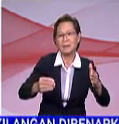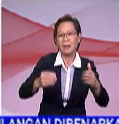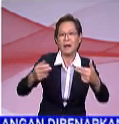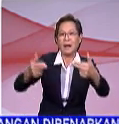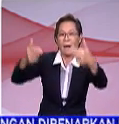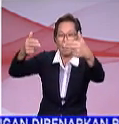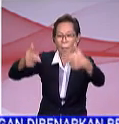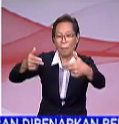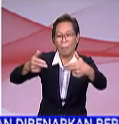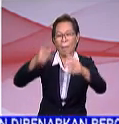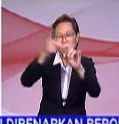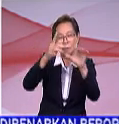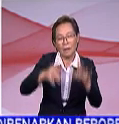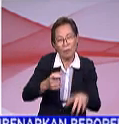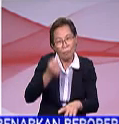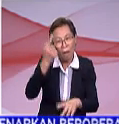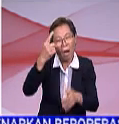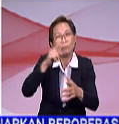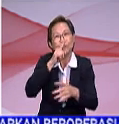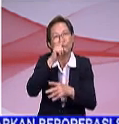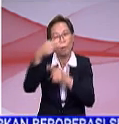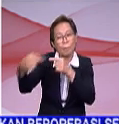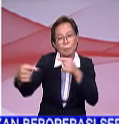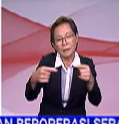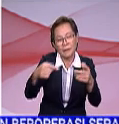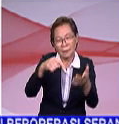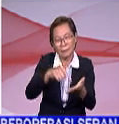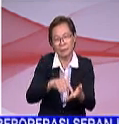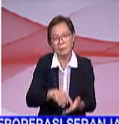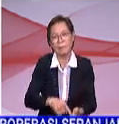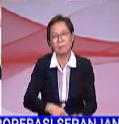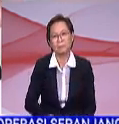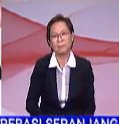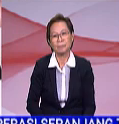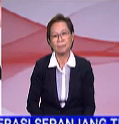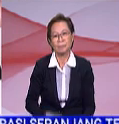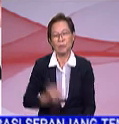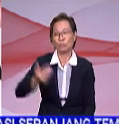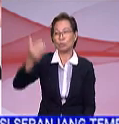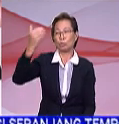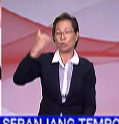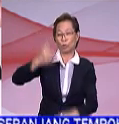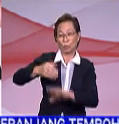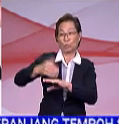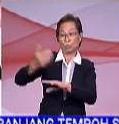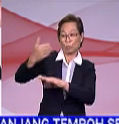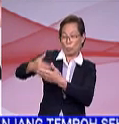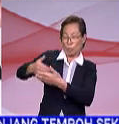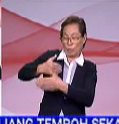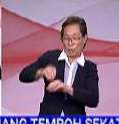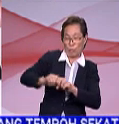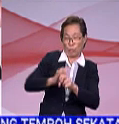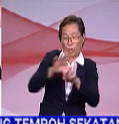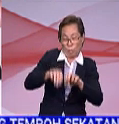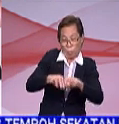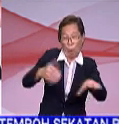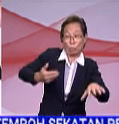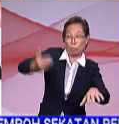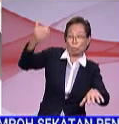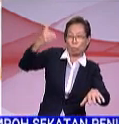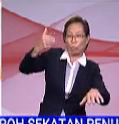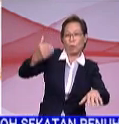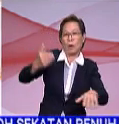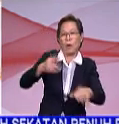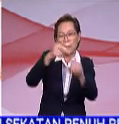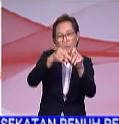peserta mendalami erti sebenar pertandingan ini. Tidak seperti sebelum penularan pandemik COVID-19, rutin